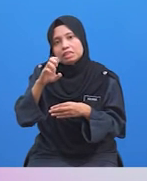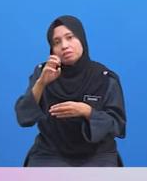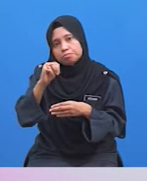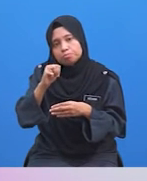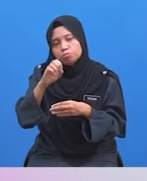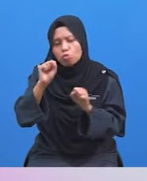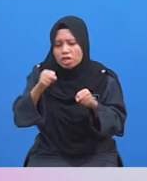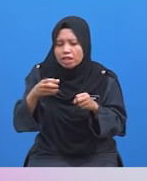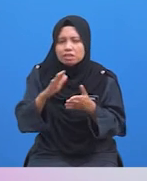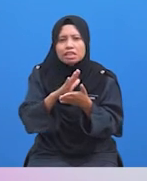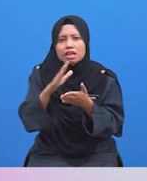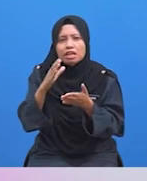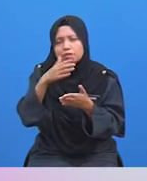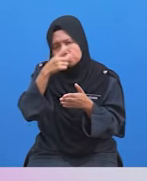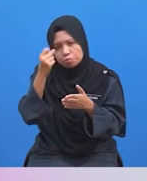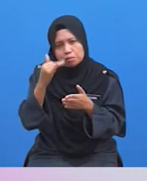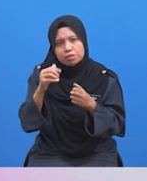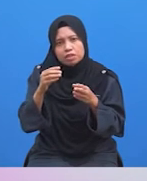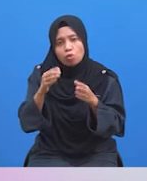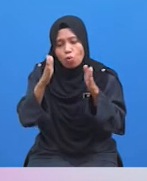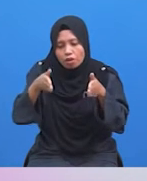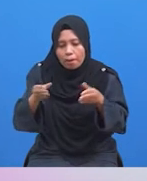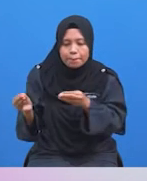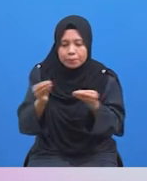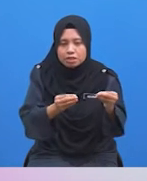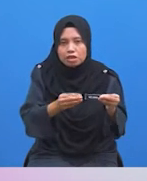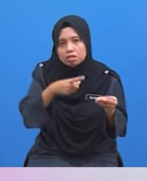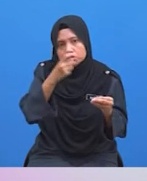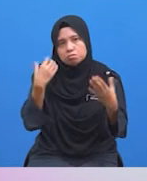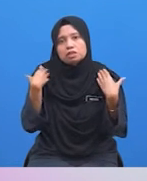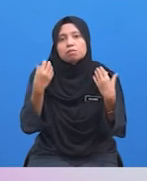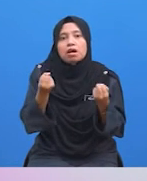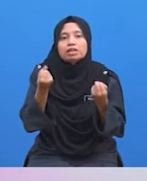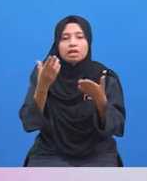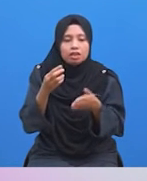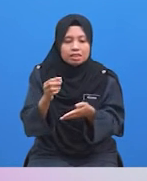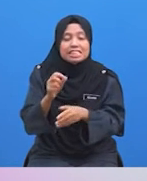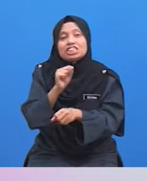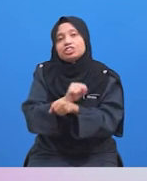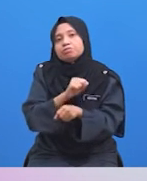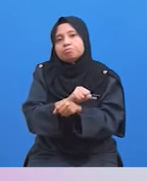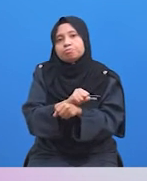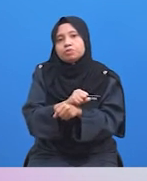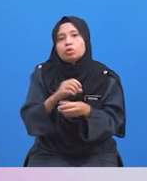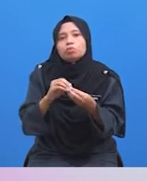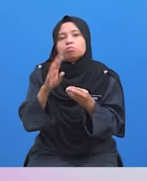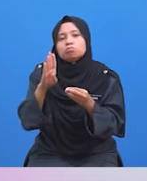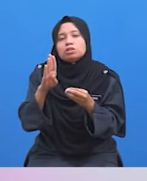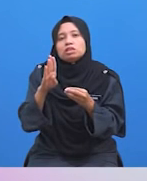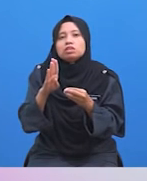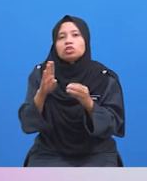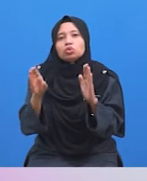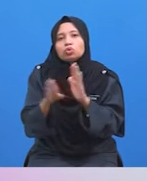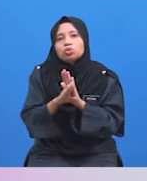dapat menarik ramai penduduk berhijrah Ke kawasan tersebut keenam faktor bencana alam